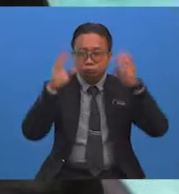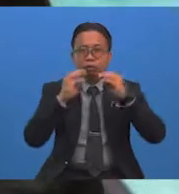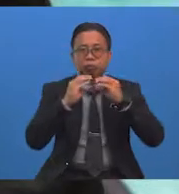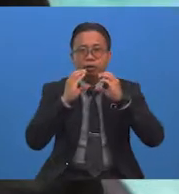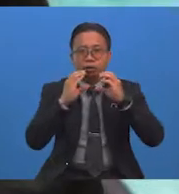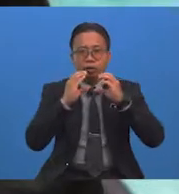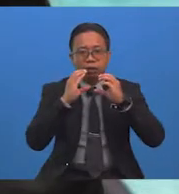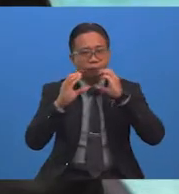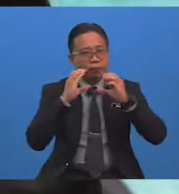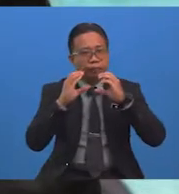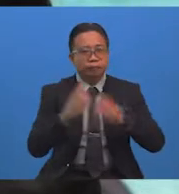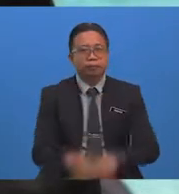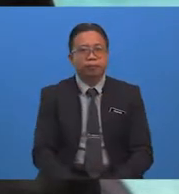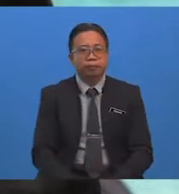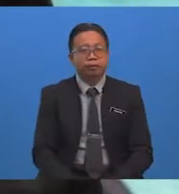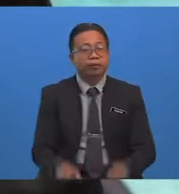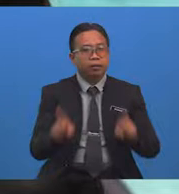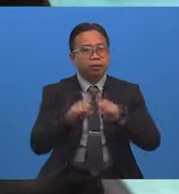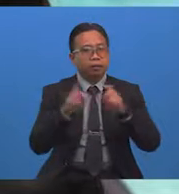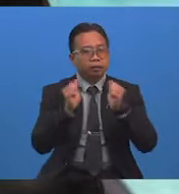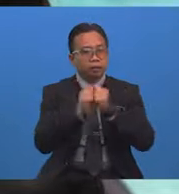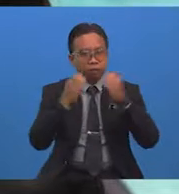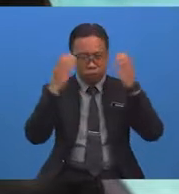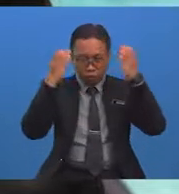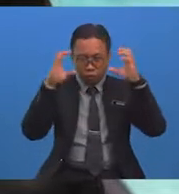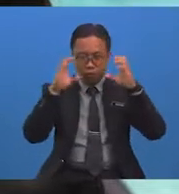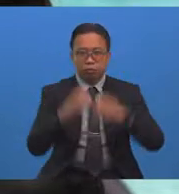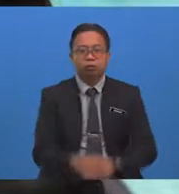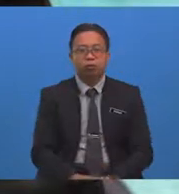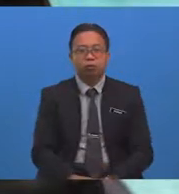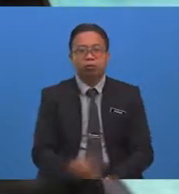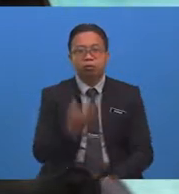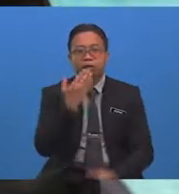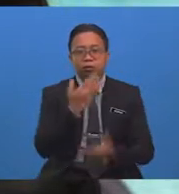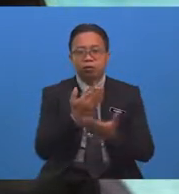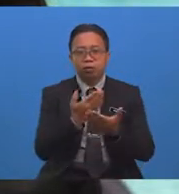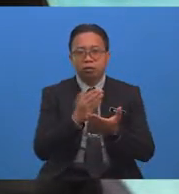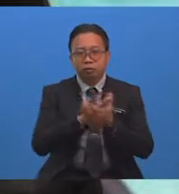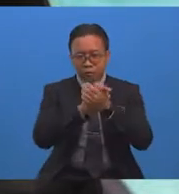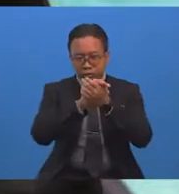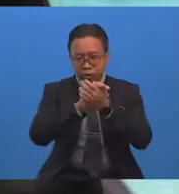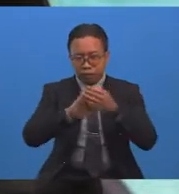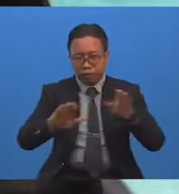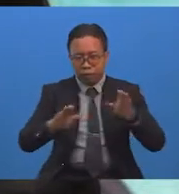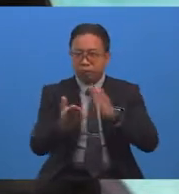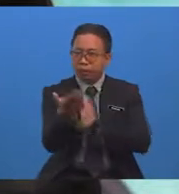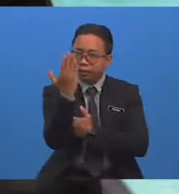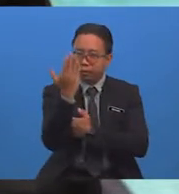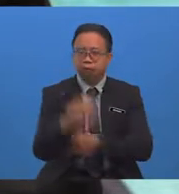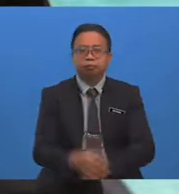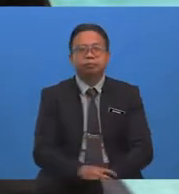sekarang kita bersama dengan cegur rewetting Selamat pagi juga lebih terima kasih kerana Sudi